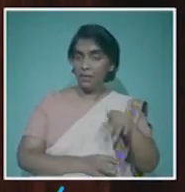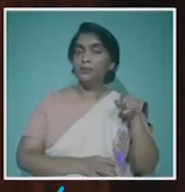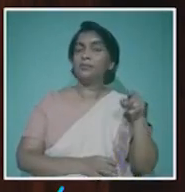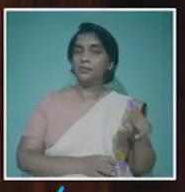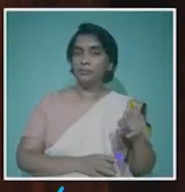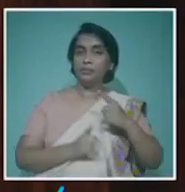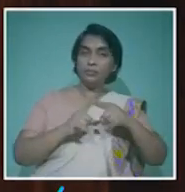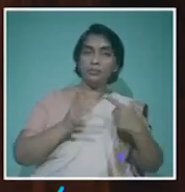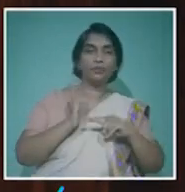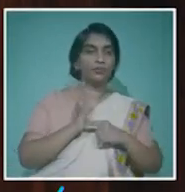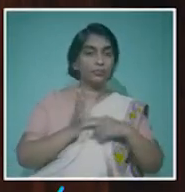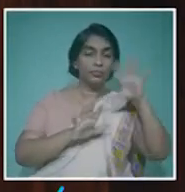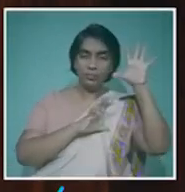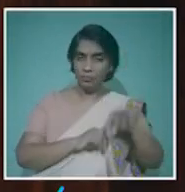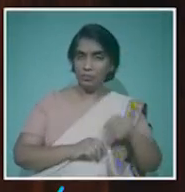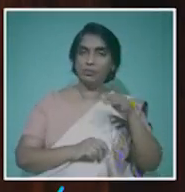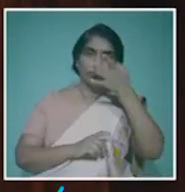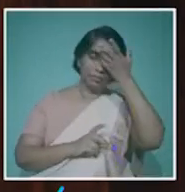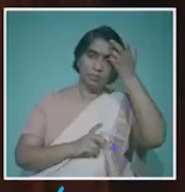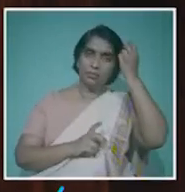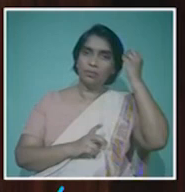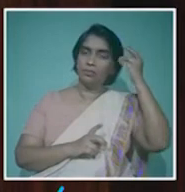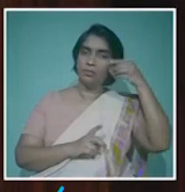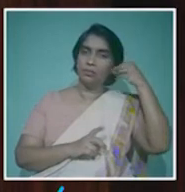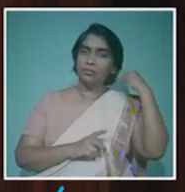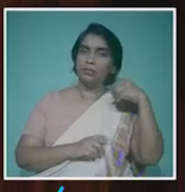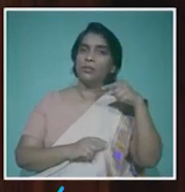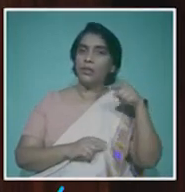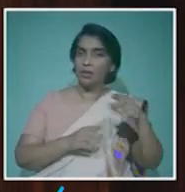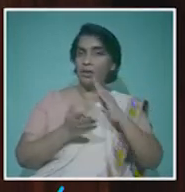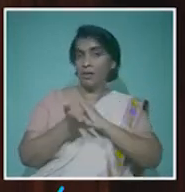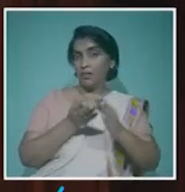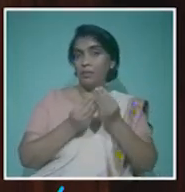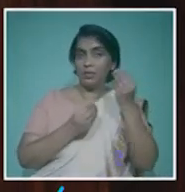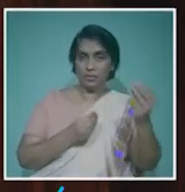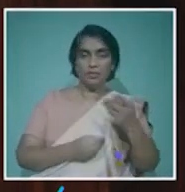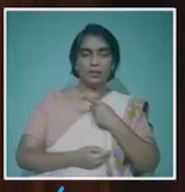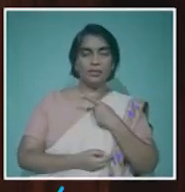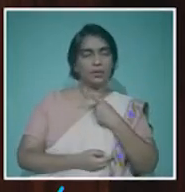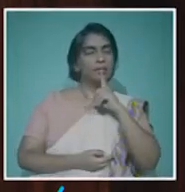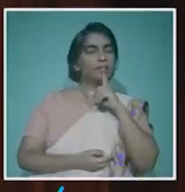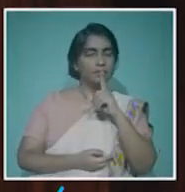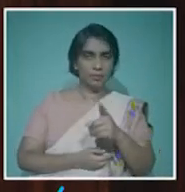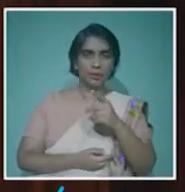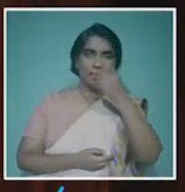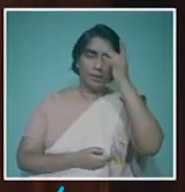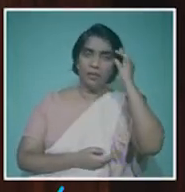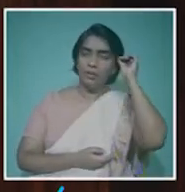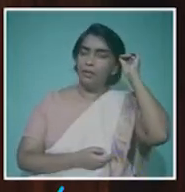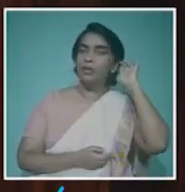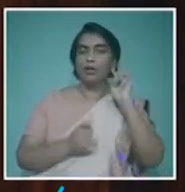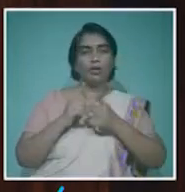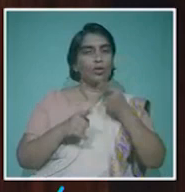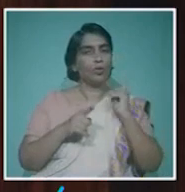ඒවල අමතර කොටස් ගේන්නටත් මේ මේ සහනය ලබා දෙන්න කියලා මා ඉල්ලා සිටිනවා. මේ මන්ද